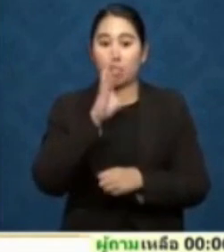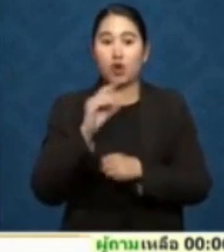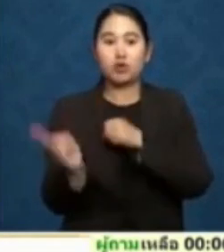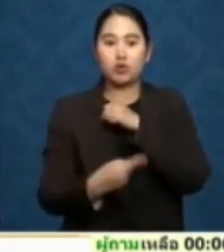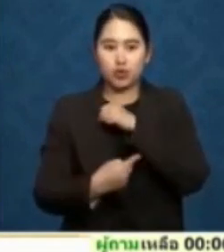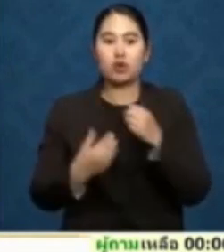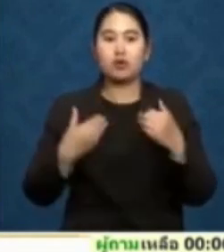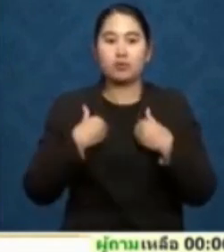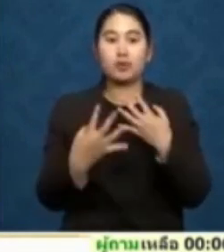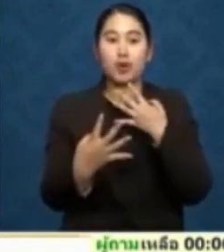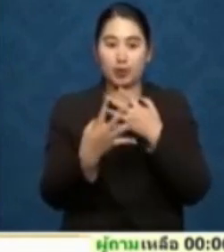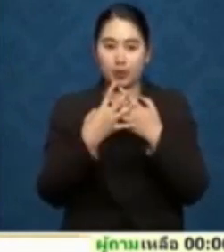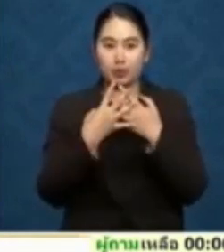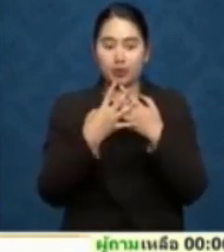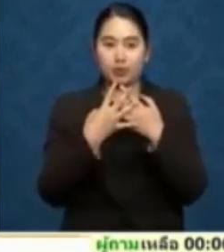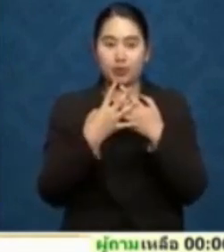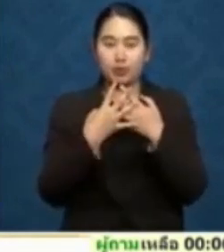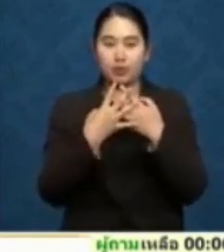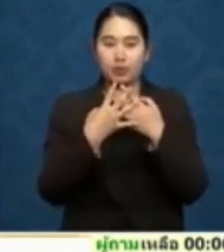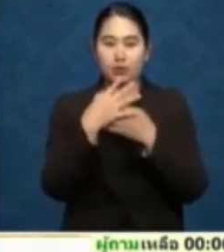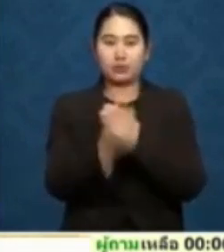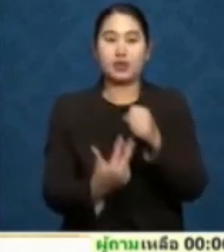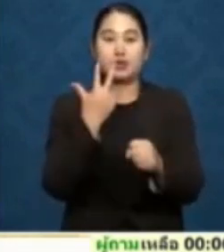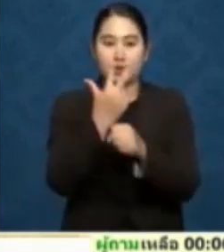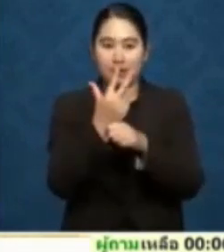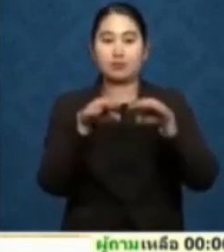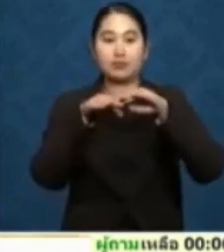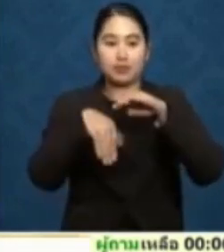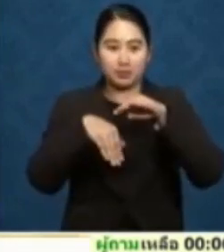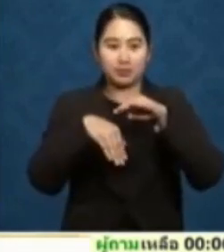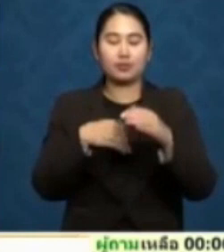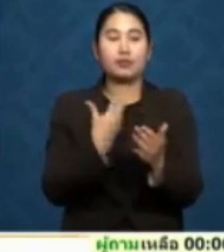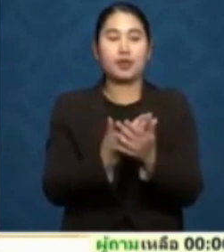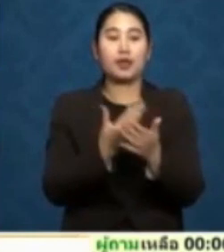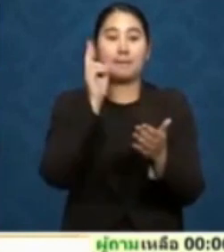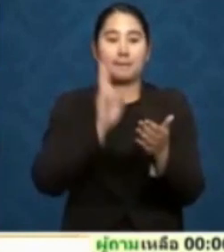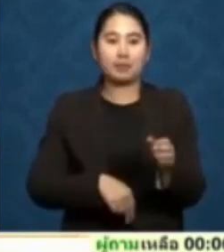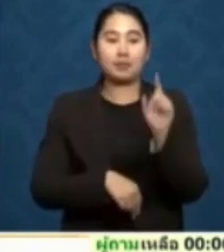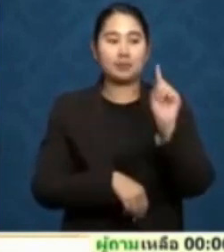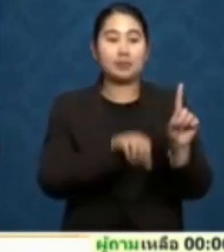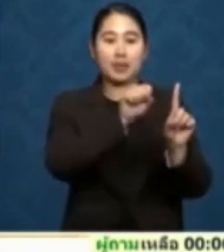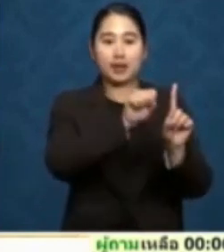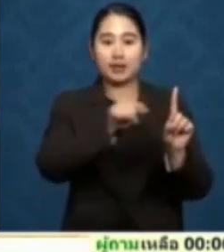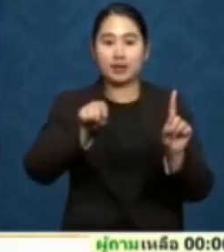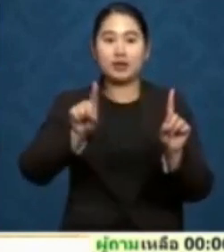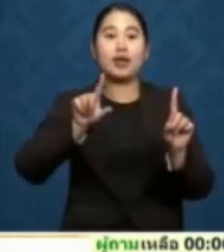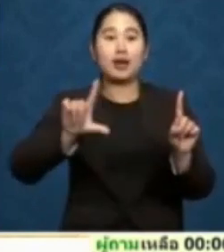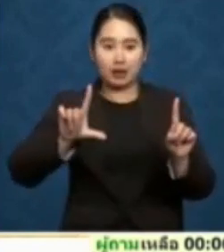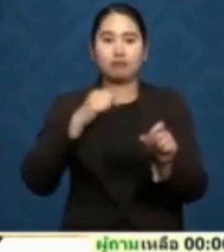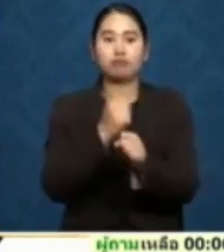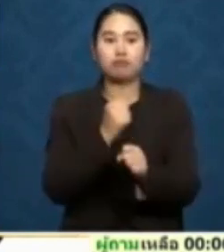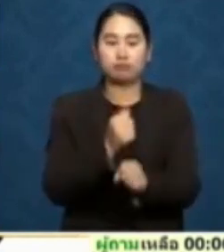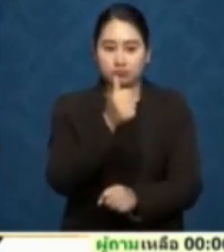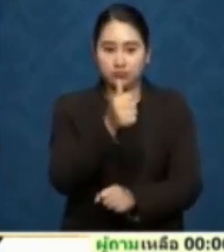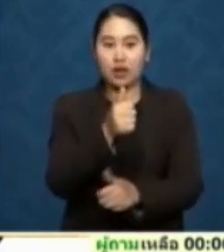ำคุกไม่เกิน3ปีโทษปรับ 100,000 ถึง1ล้านบาทก็สามารถดำเนินการได้นะครับถ้าหาก